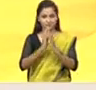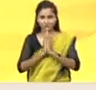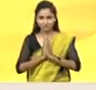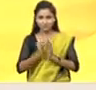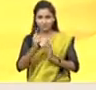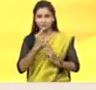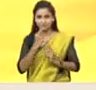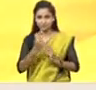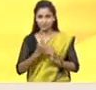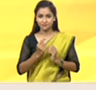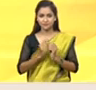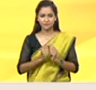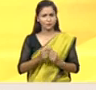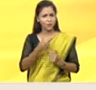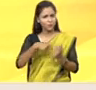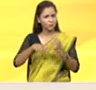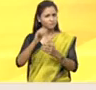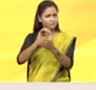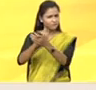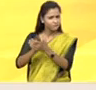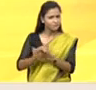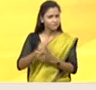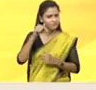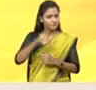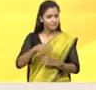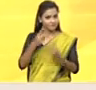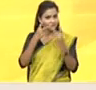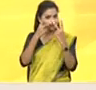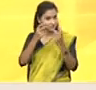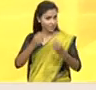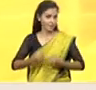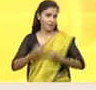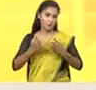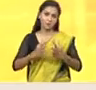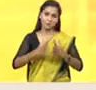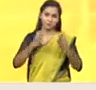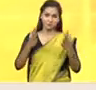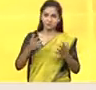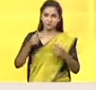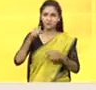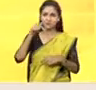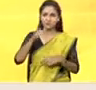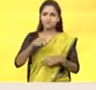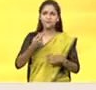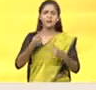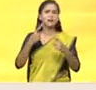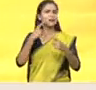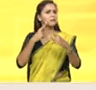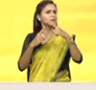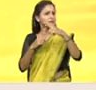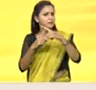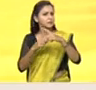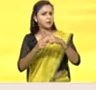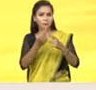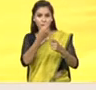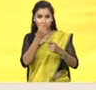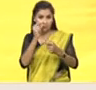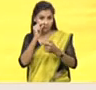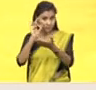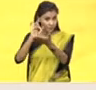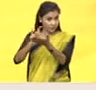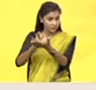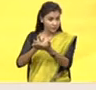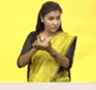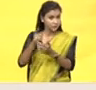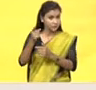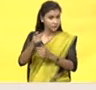सर। अच्छा साथियों, मुझे ये देखकर खुशी होती है कि आईआईटी मद्रास के दौरान हुई आपकी